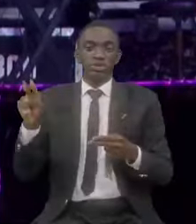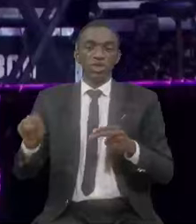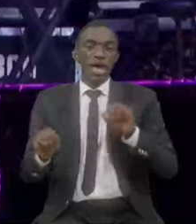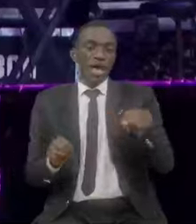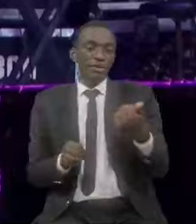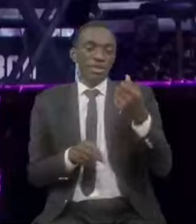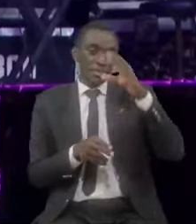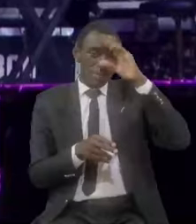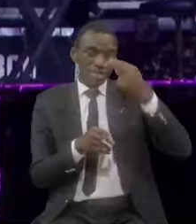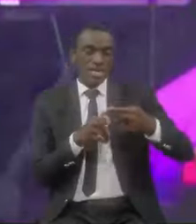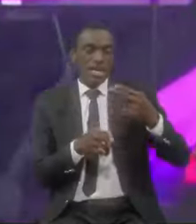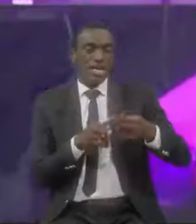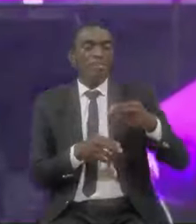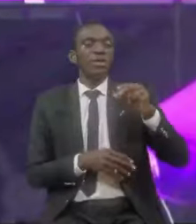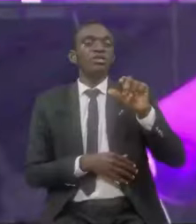Pierre sauvé,